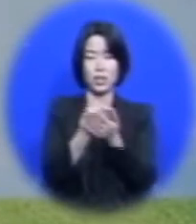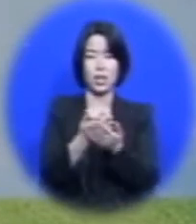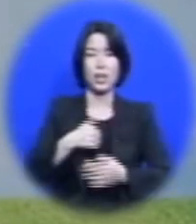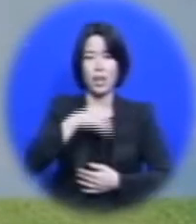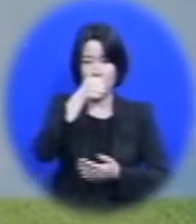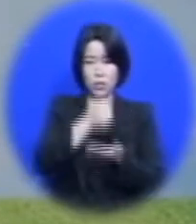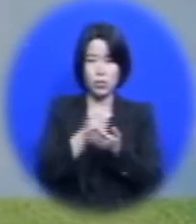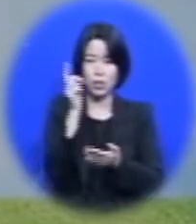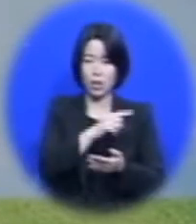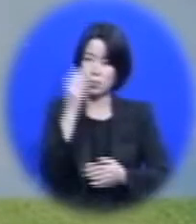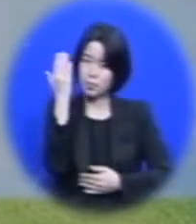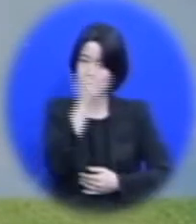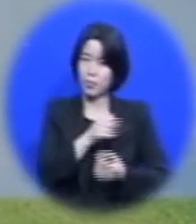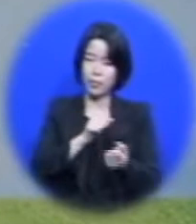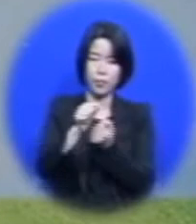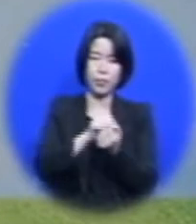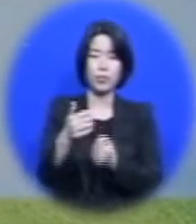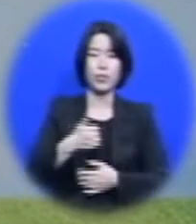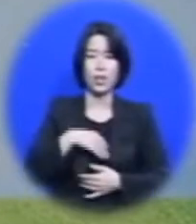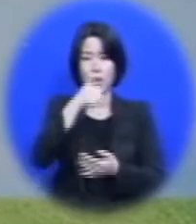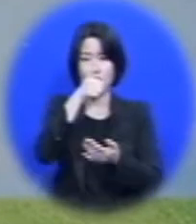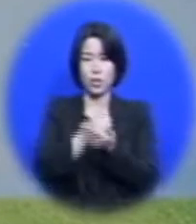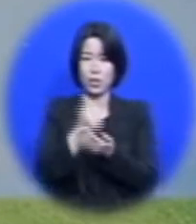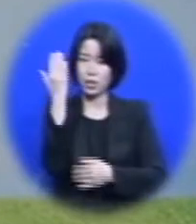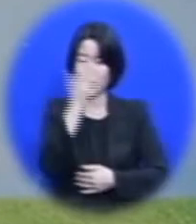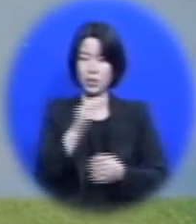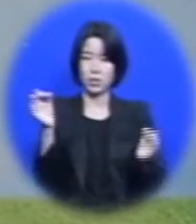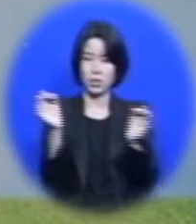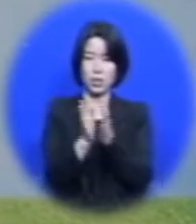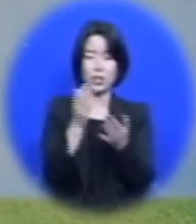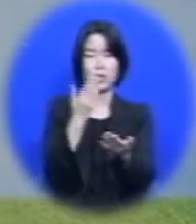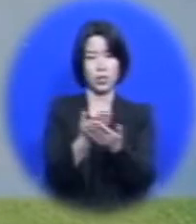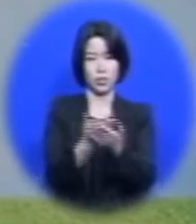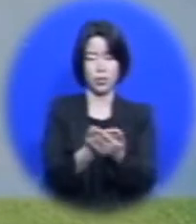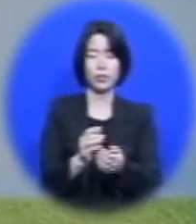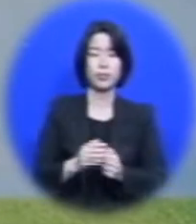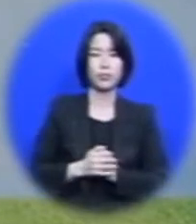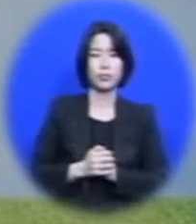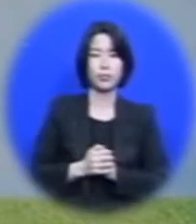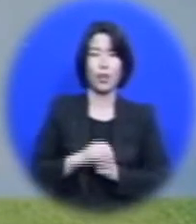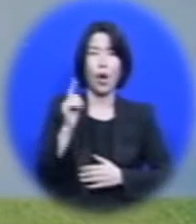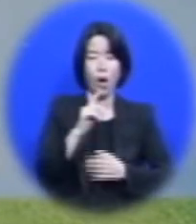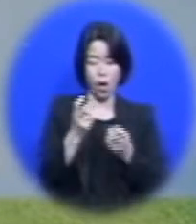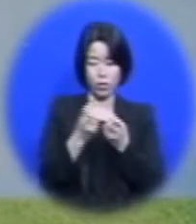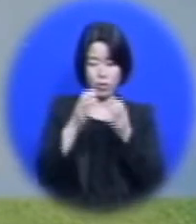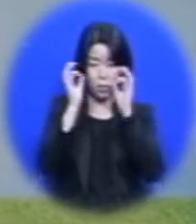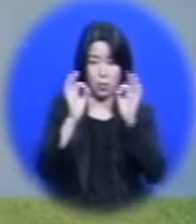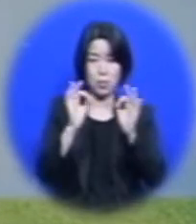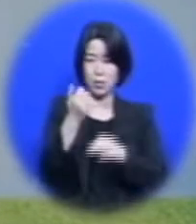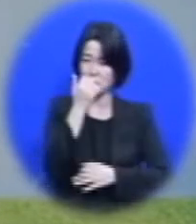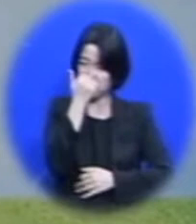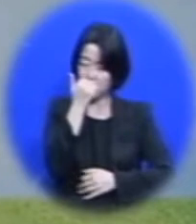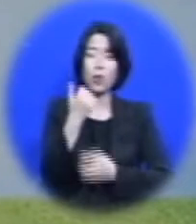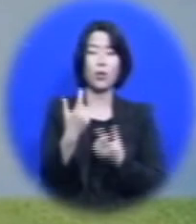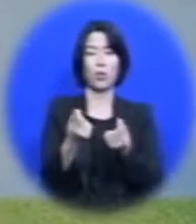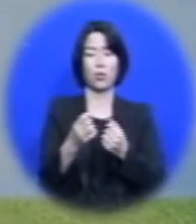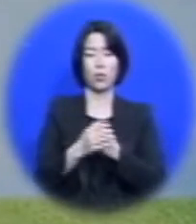말씀이 씻어주시고 내 죄를 깨끗이 없애주십시오. 어떻게 보면 뻔뻔하기 짝이